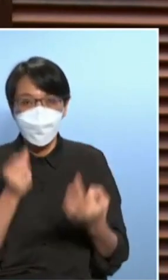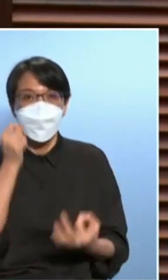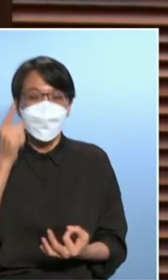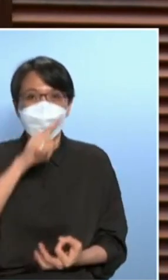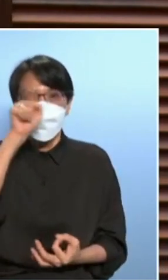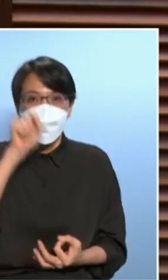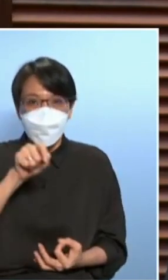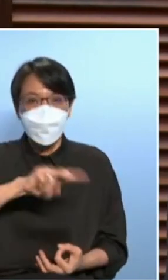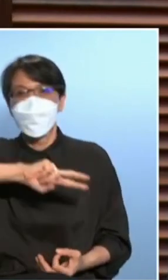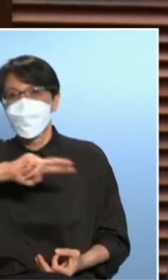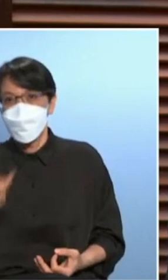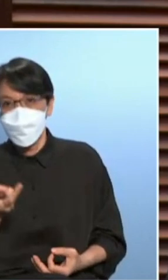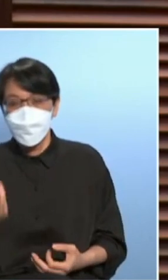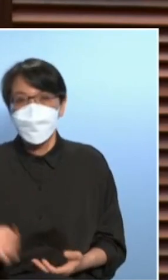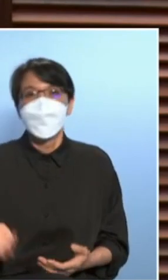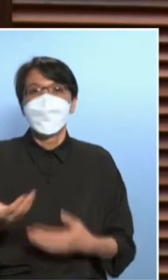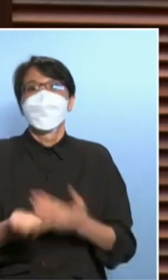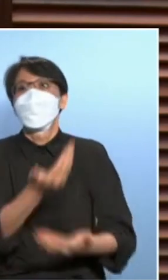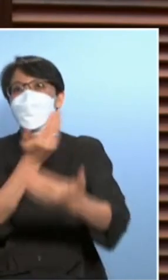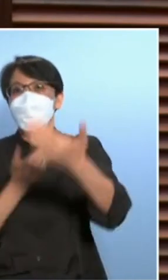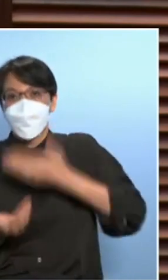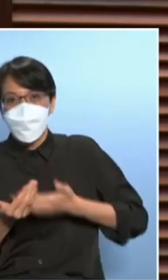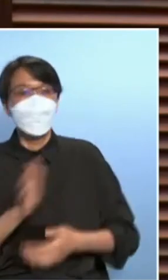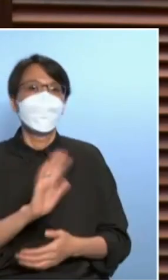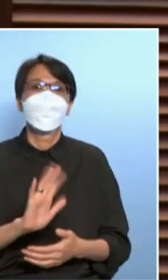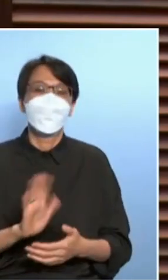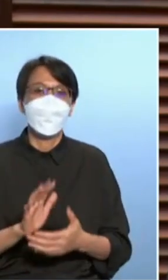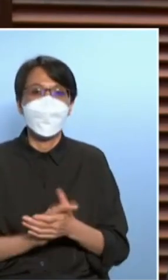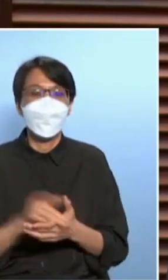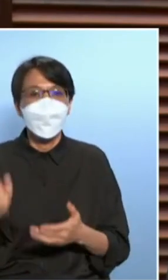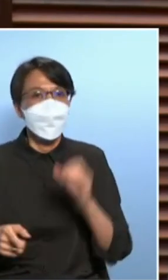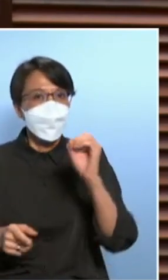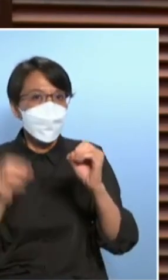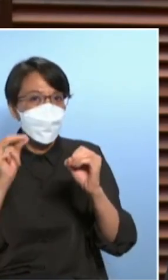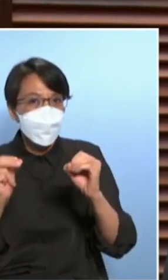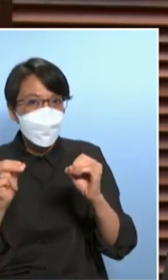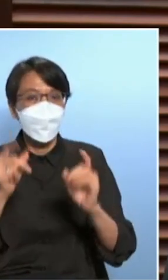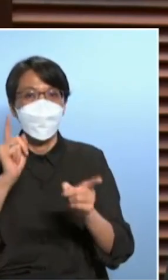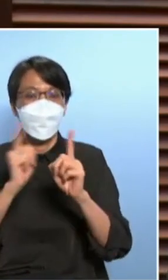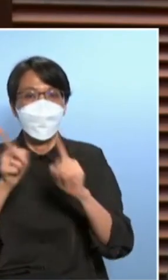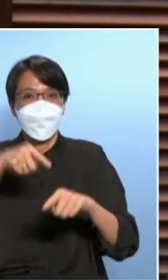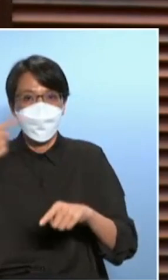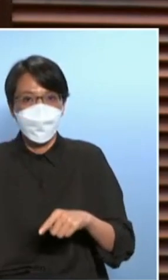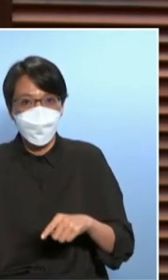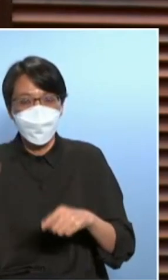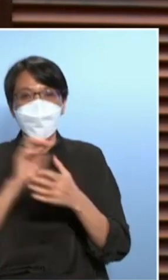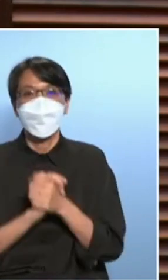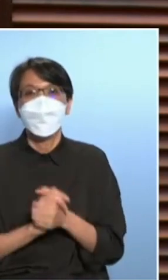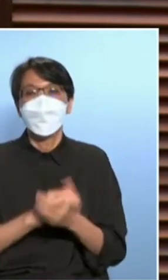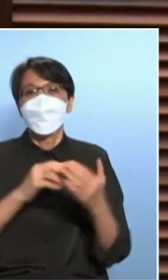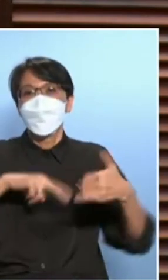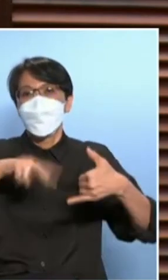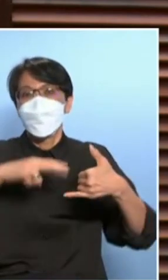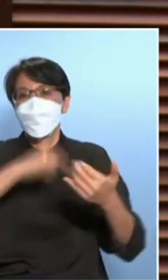出現咧，我要收緊翻去。呢、這個亦都係喺我哋考慮係咪可以零加七咧，或者其他嘅一啲嘅檢疫嘅